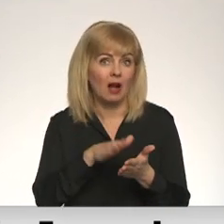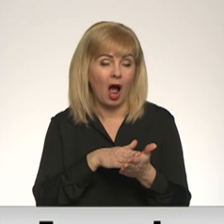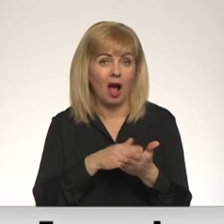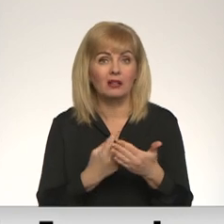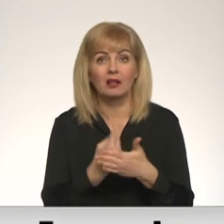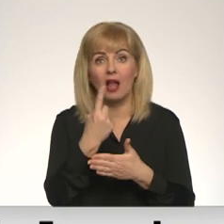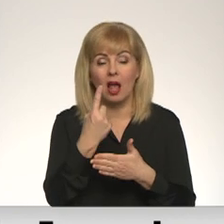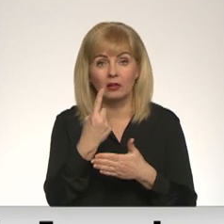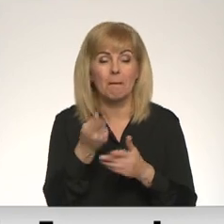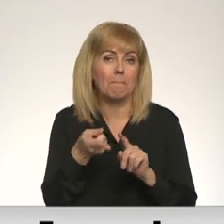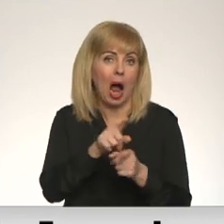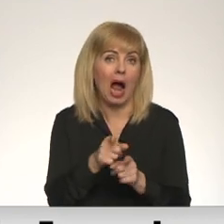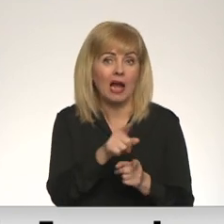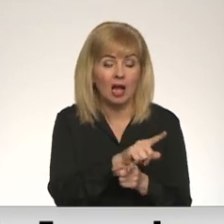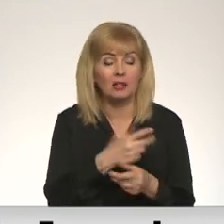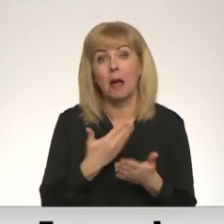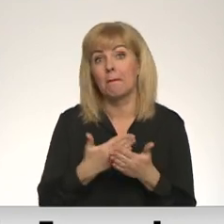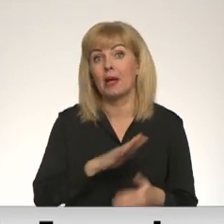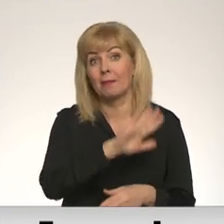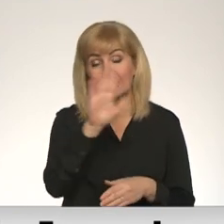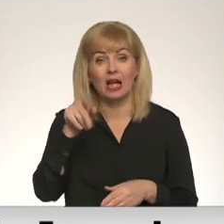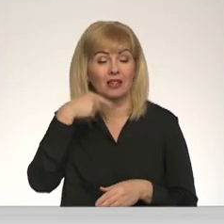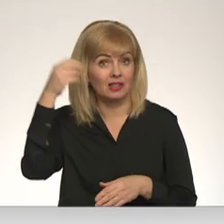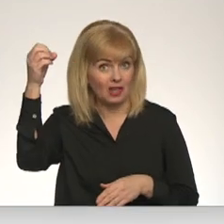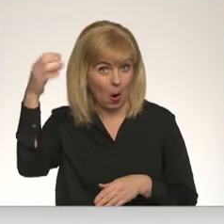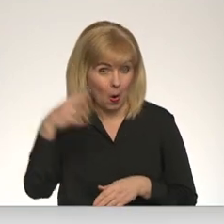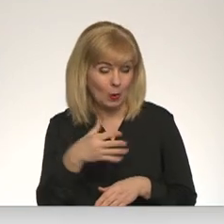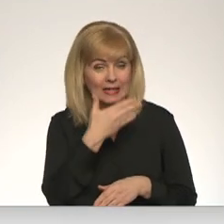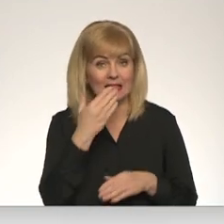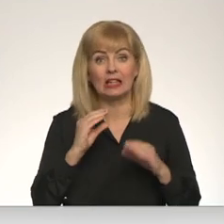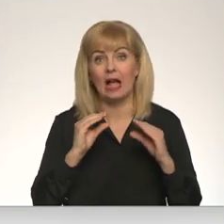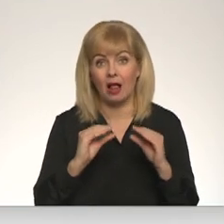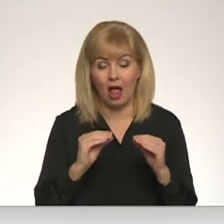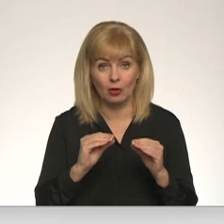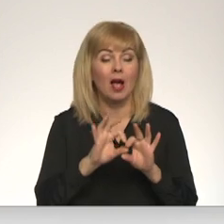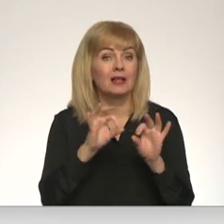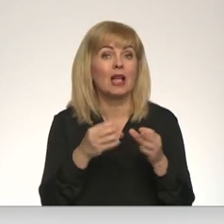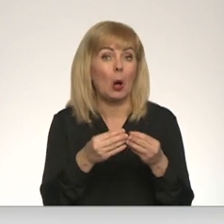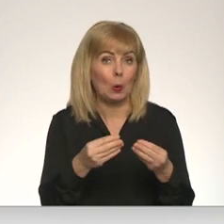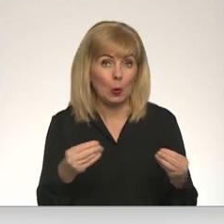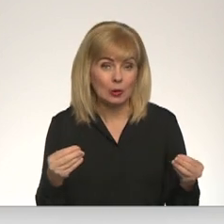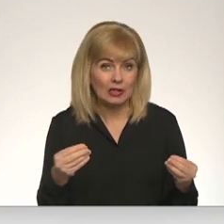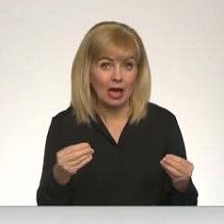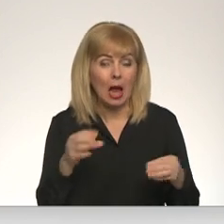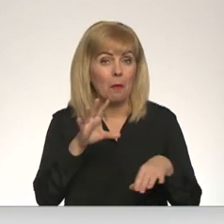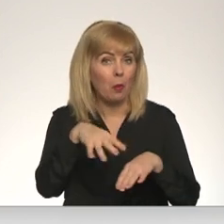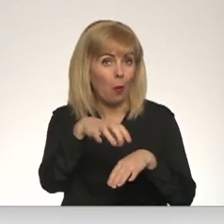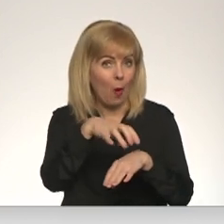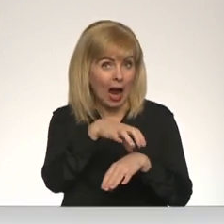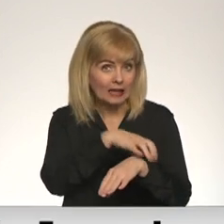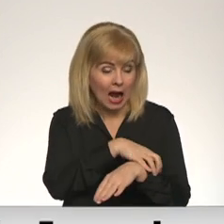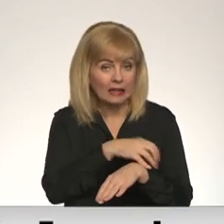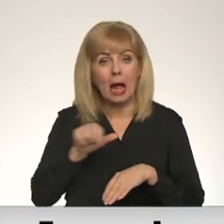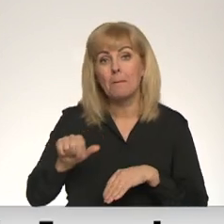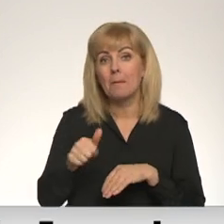temperatūras svārstības. Dienā saule silda ledu. Ledus sāk kust, kļūst poraināks, veidojas